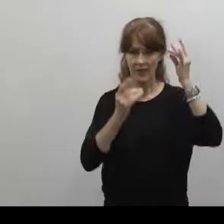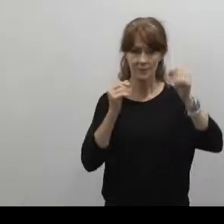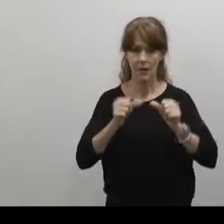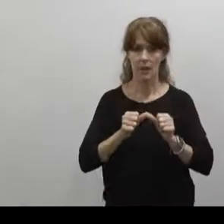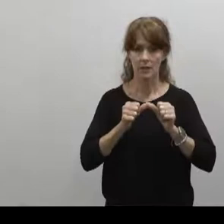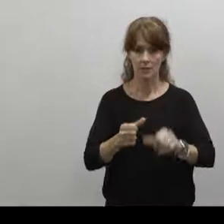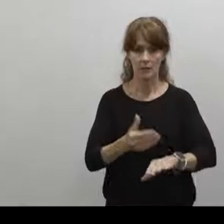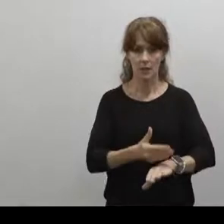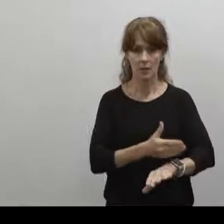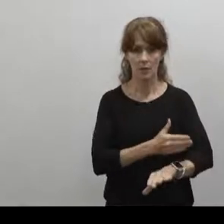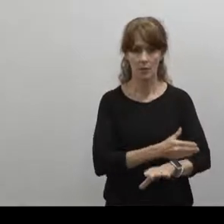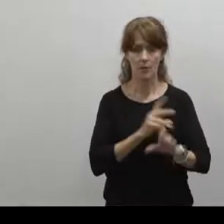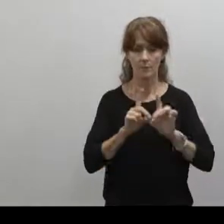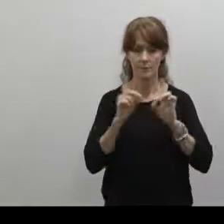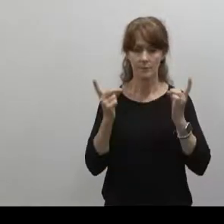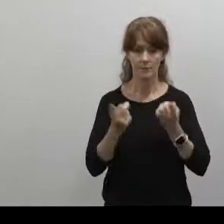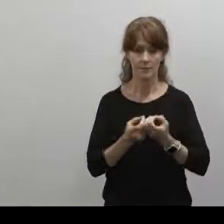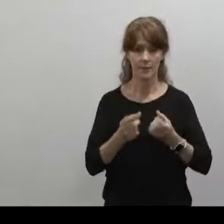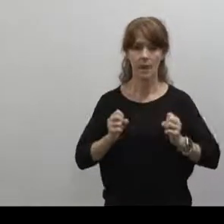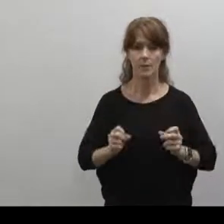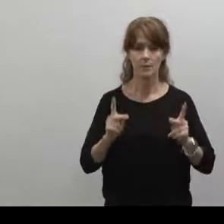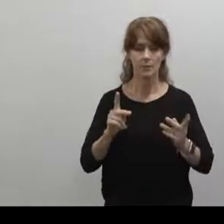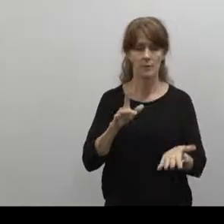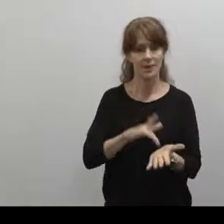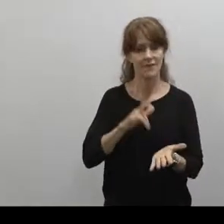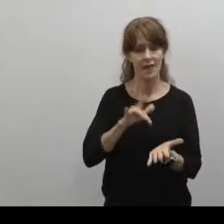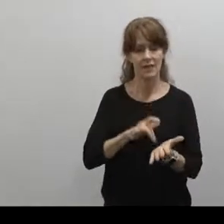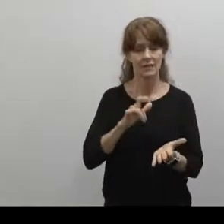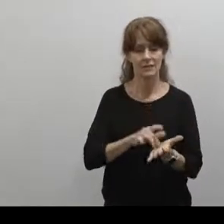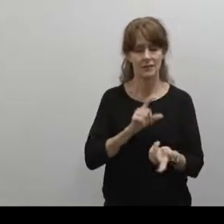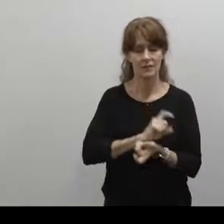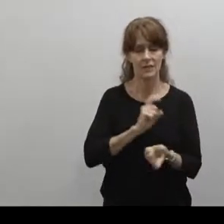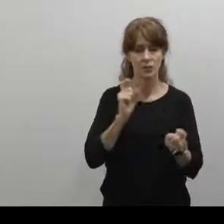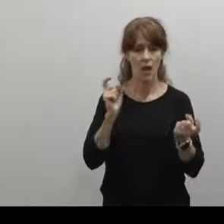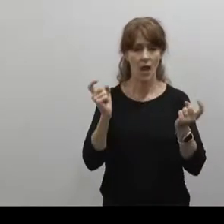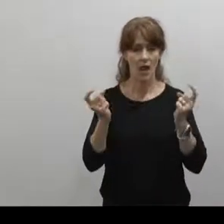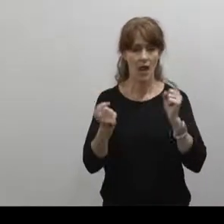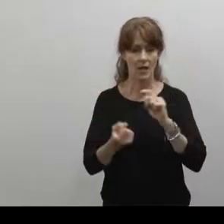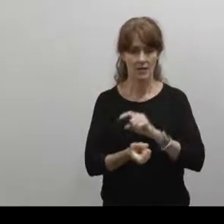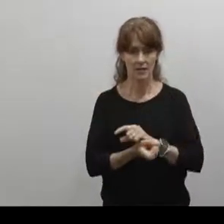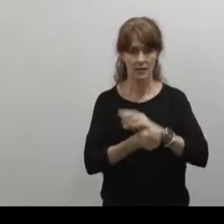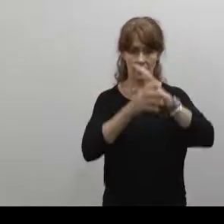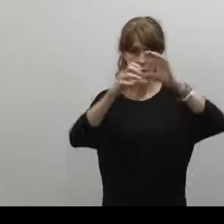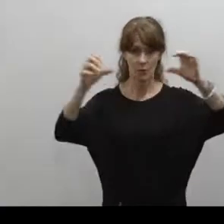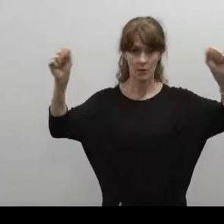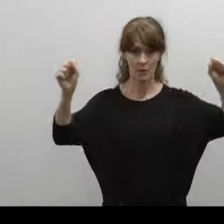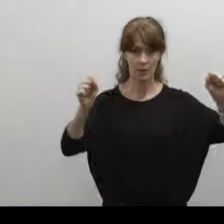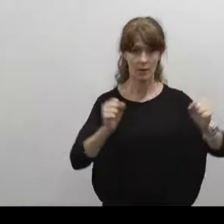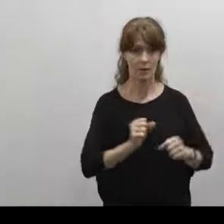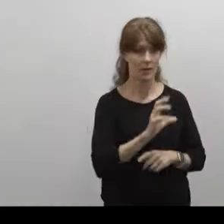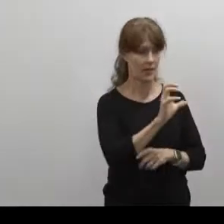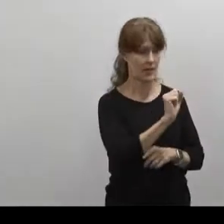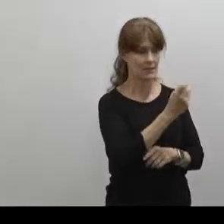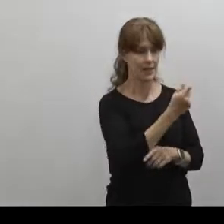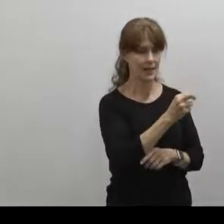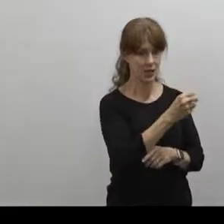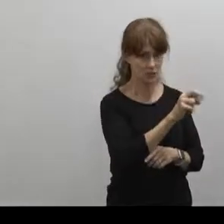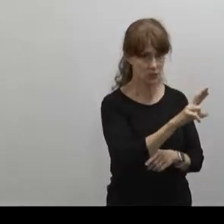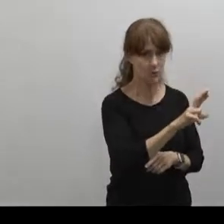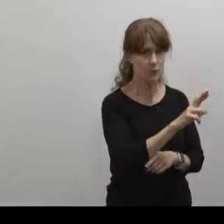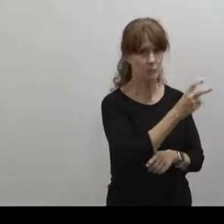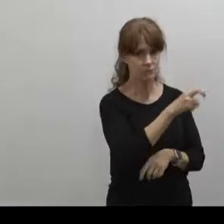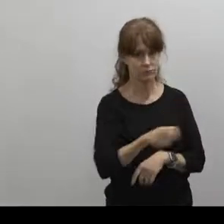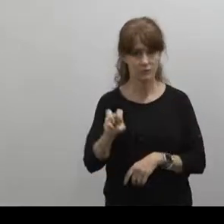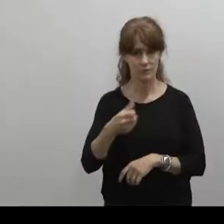nơi bên này dân chơi chơi cầm pi cà cướp cướp không cần nạp cam mà cà sala riêng đó nè cứ than nơi đặt đầu cái đá dương miền cà